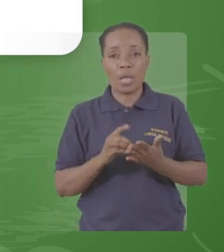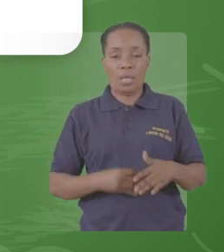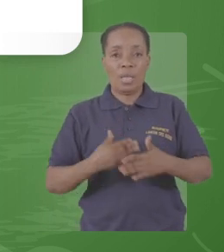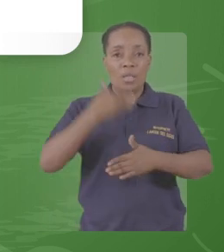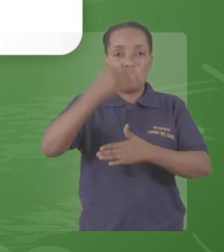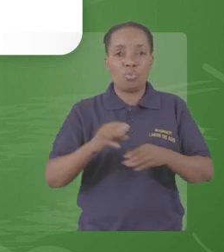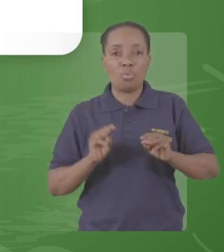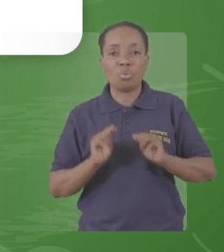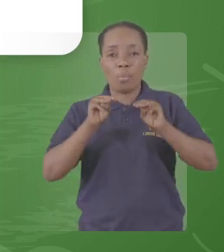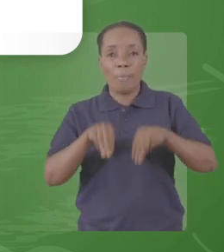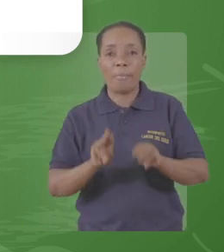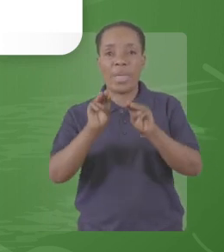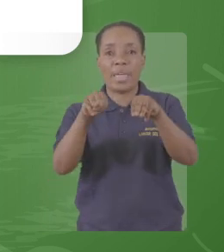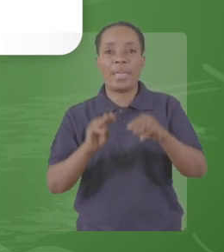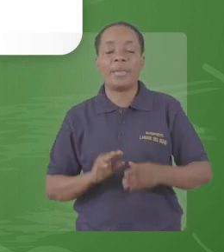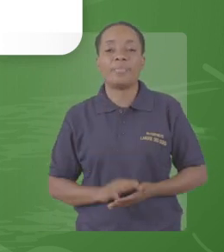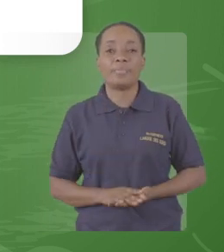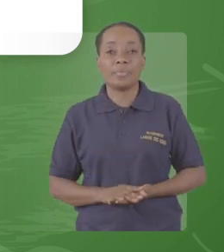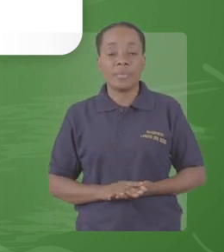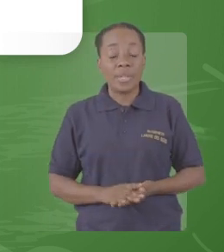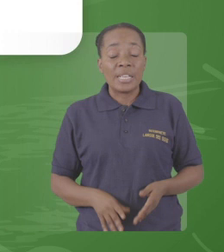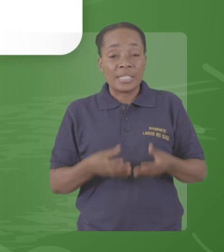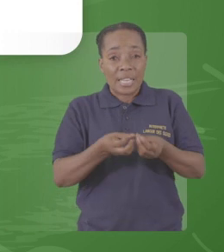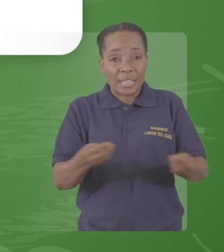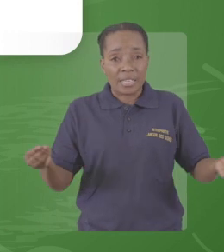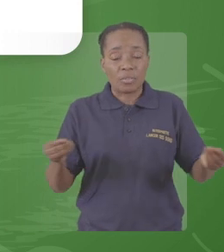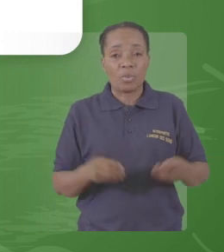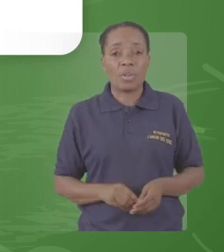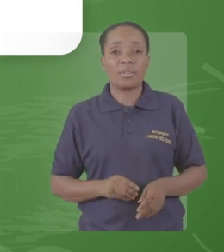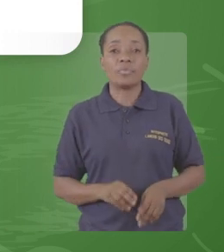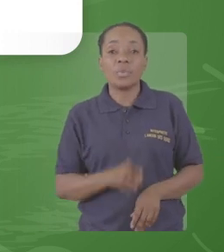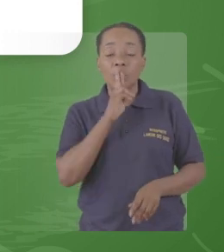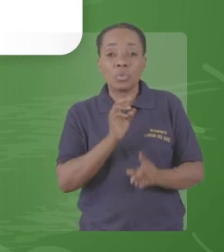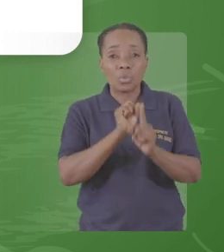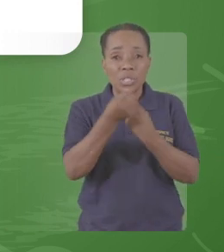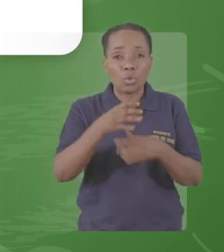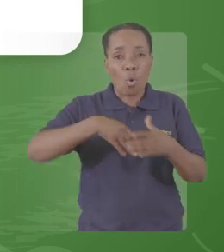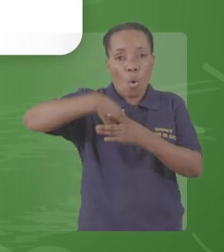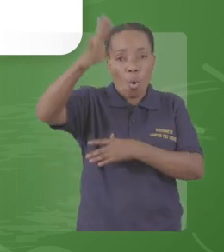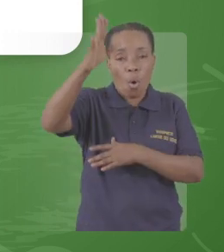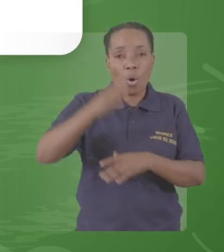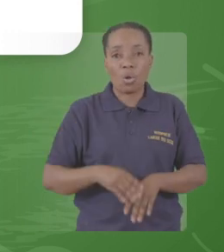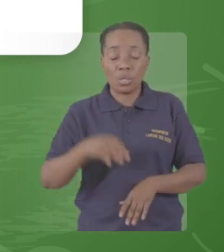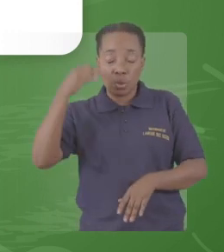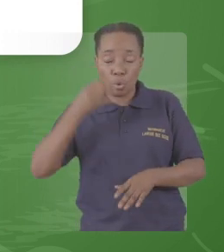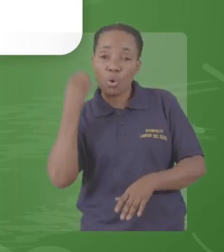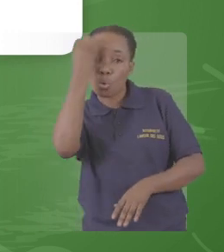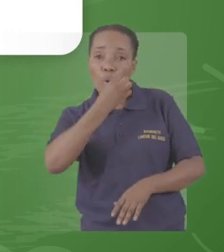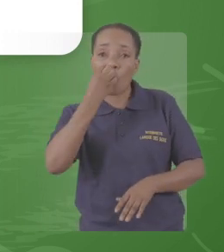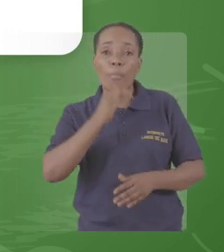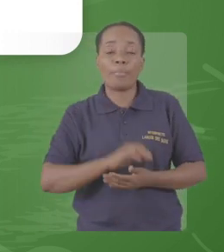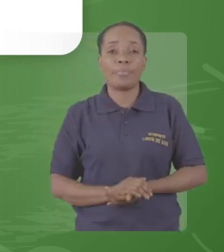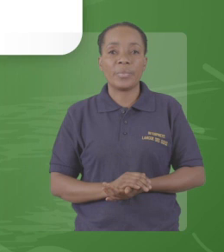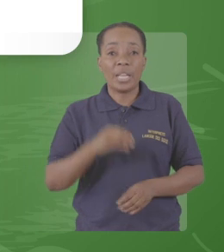et territoires d'outre-mer. Ces territoires se trouvent en dehors de la France hexagonale, en dehors de l'Europe,